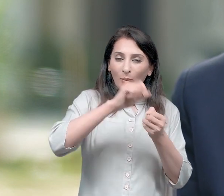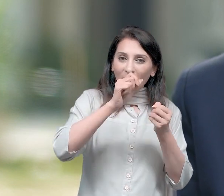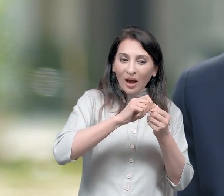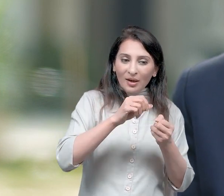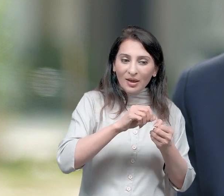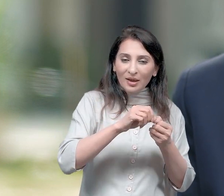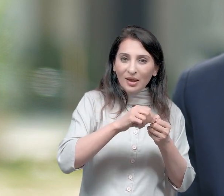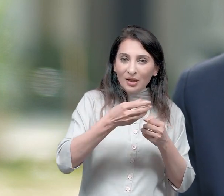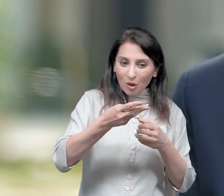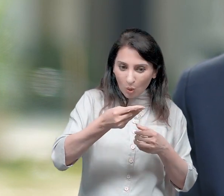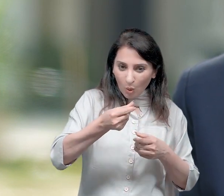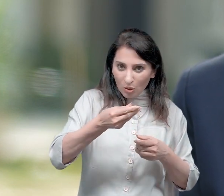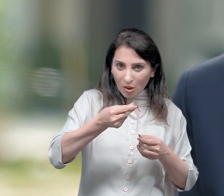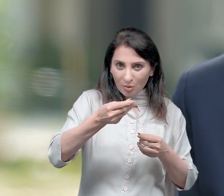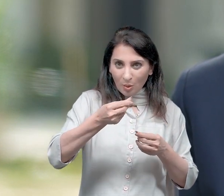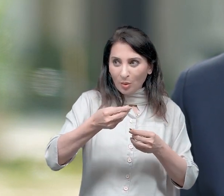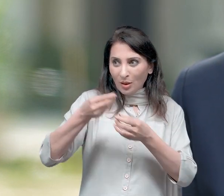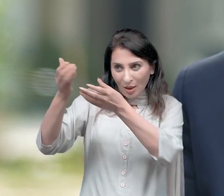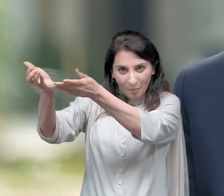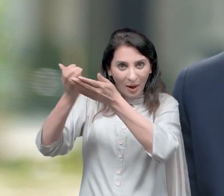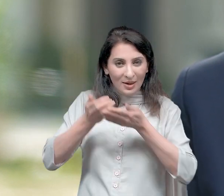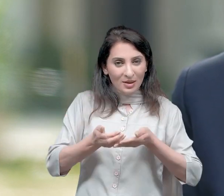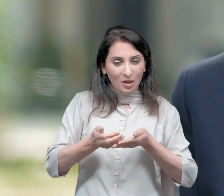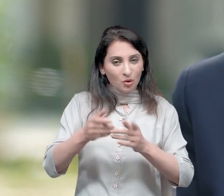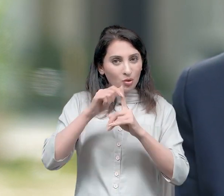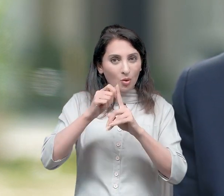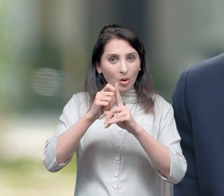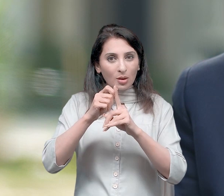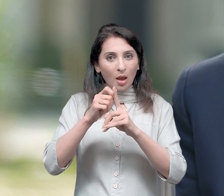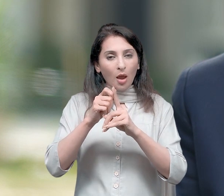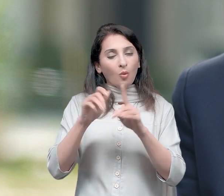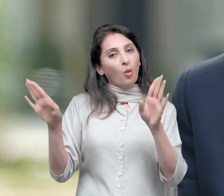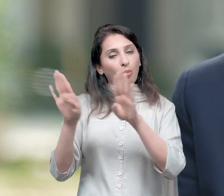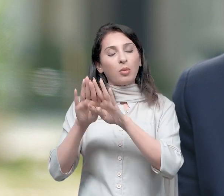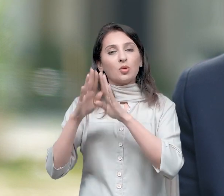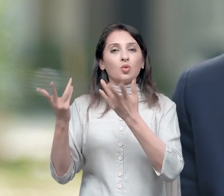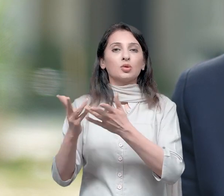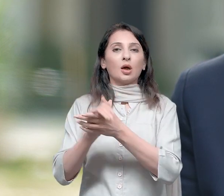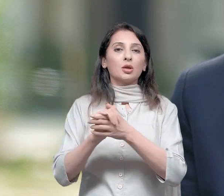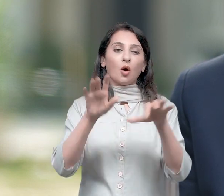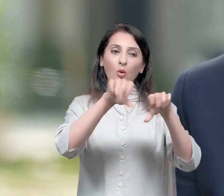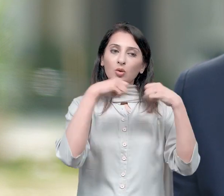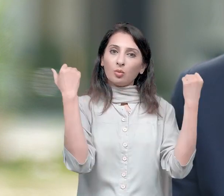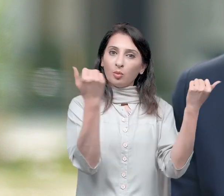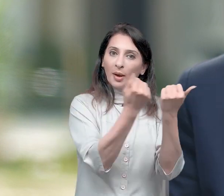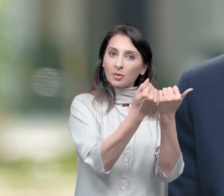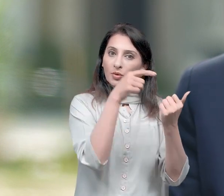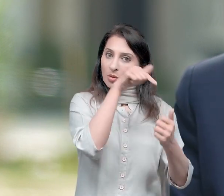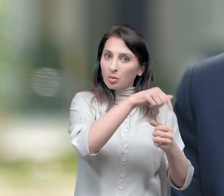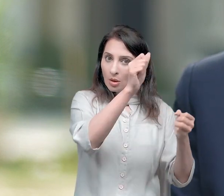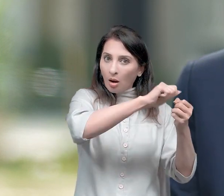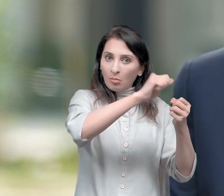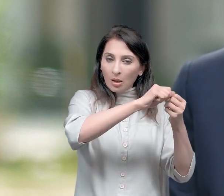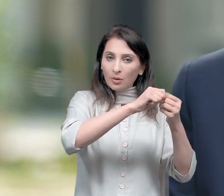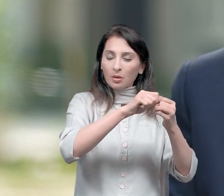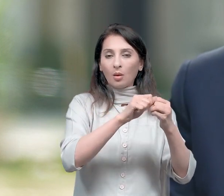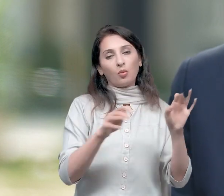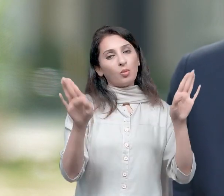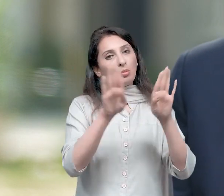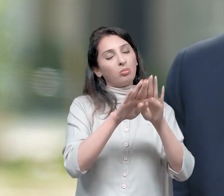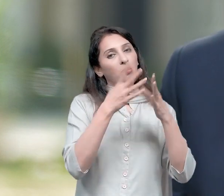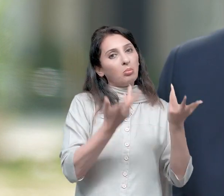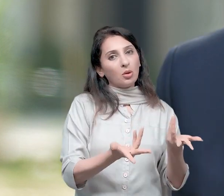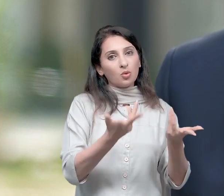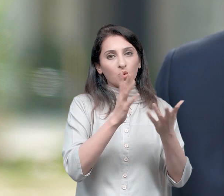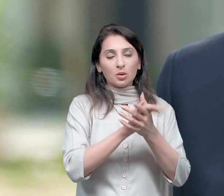کا را مٹیریل نہیں ملے گا تو اس سے یہ فیکٹریاں جو اپنا کام نہیں کر سکیں گی، یہ ملیں چل نہیں سکیں گی، اور اس